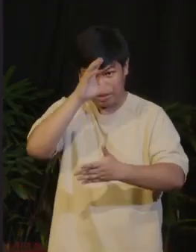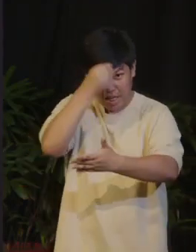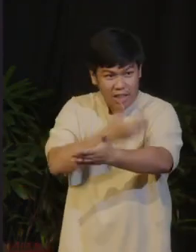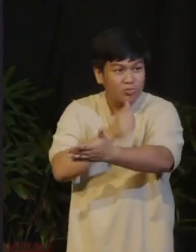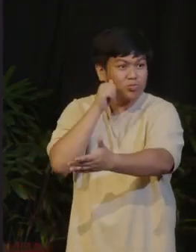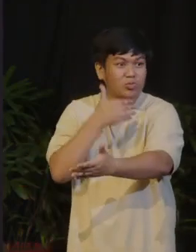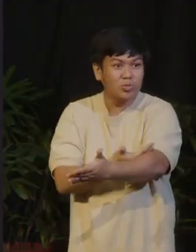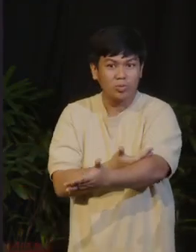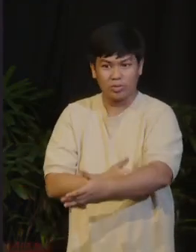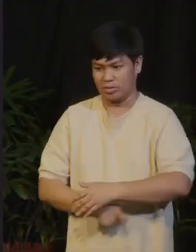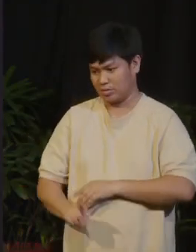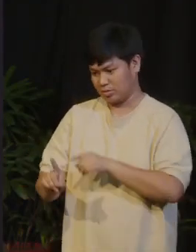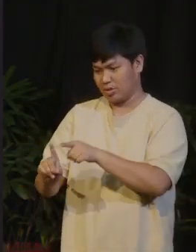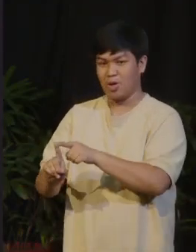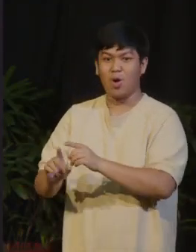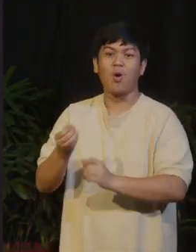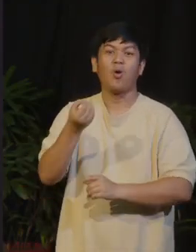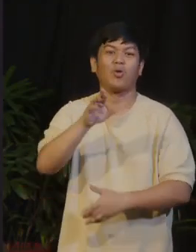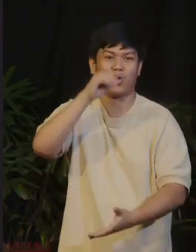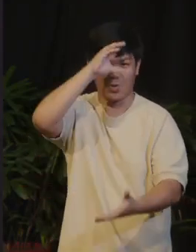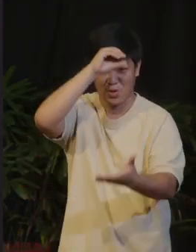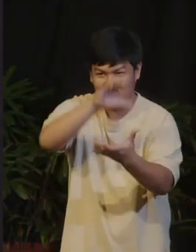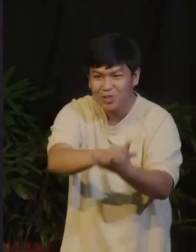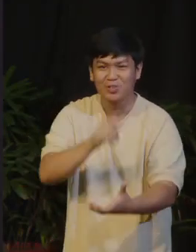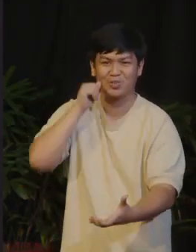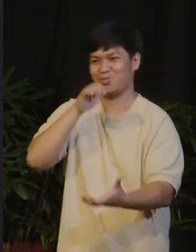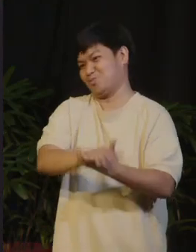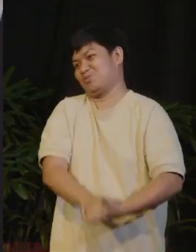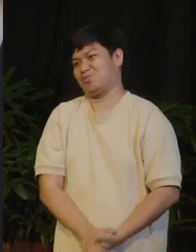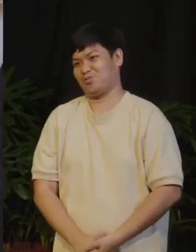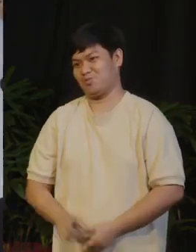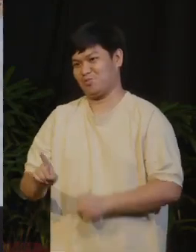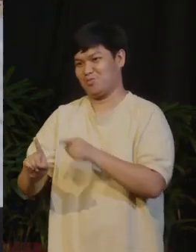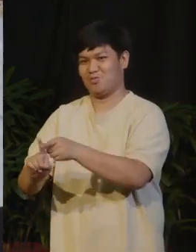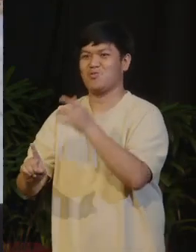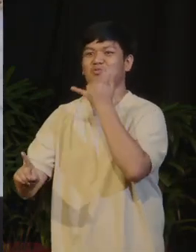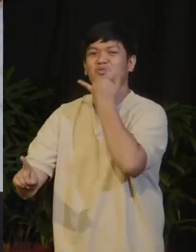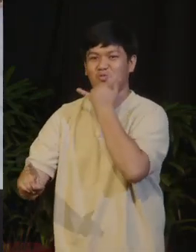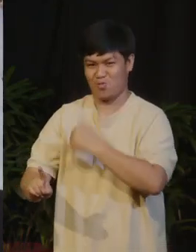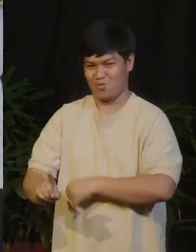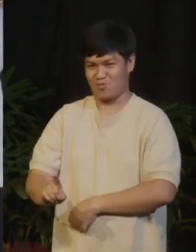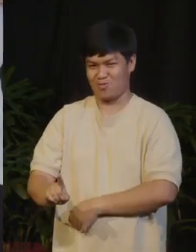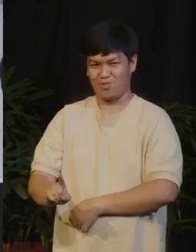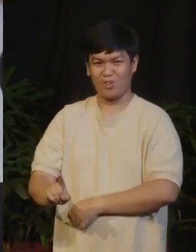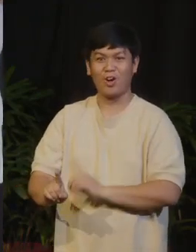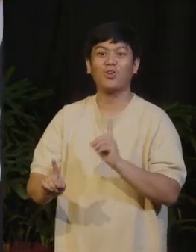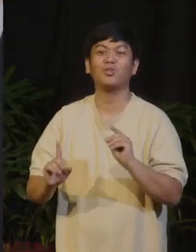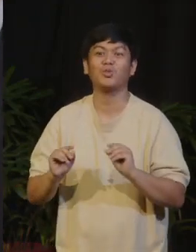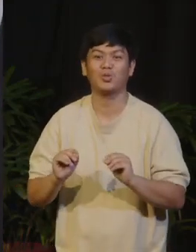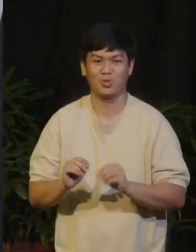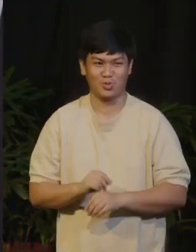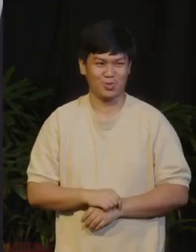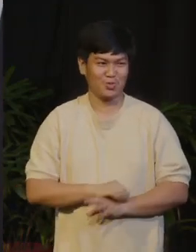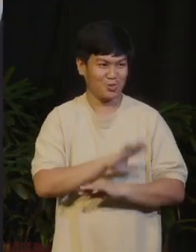Malamang asawa. No? Na nagkulang sa inyo. Lahat naman po tayo nagkukulang sa